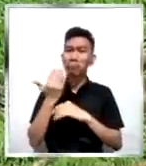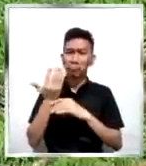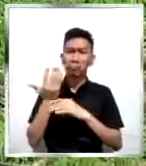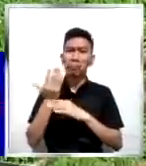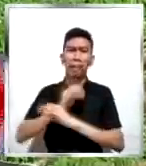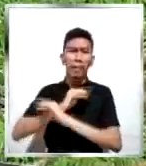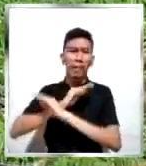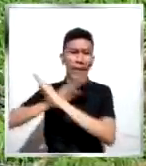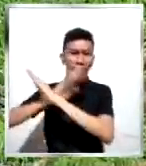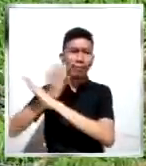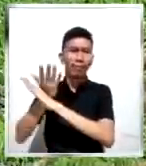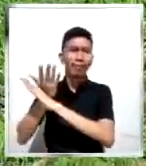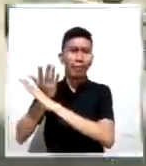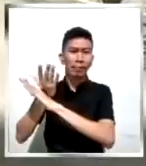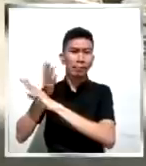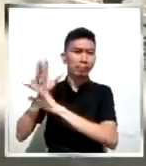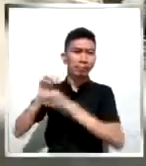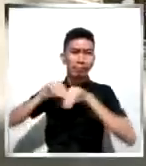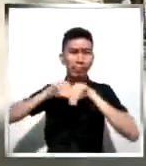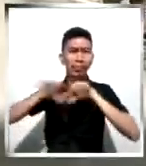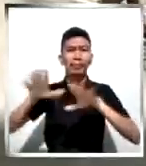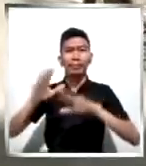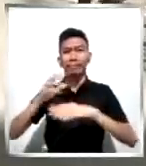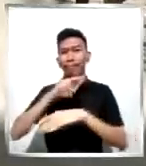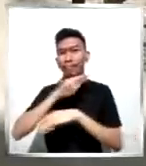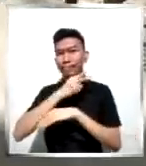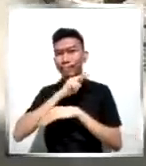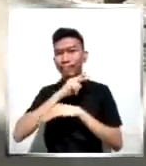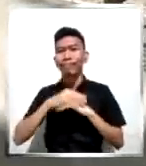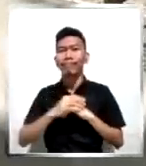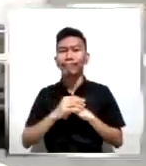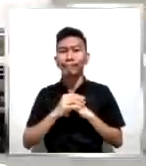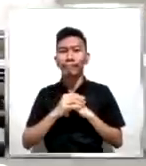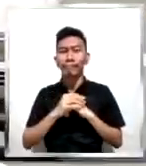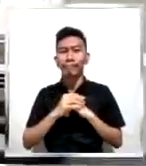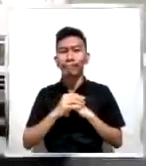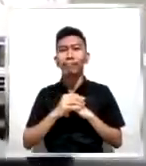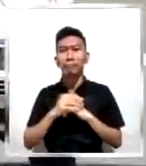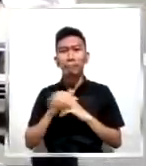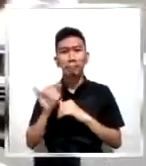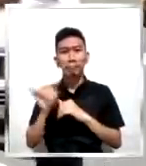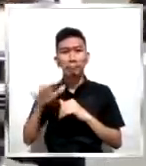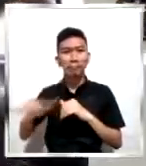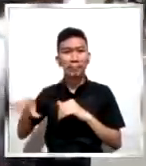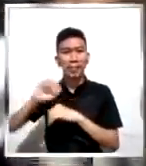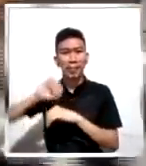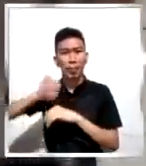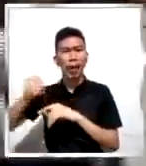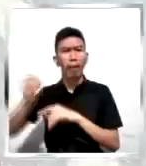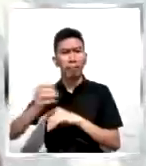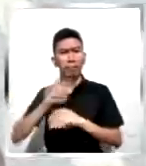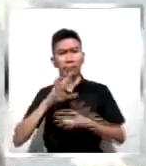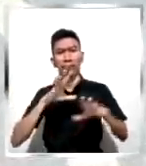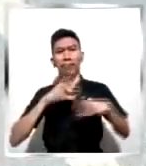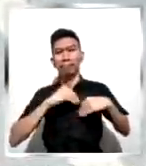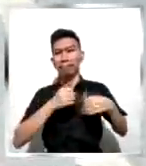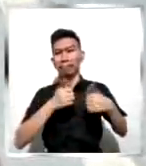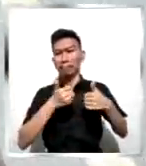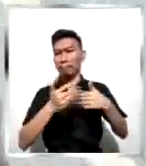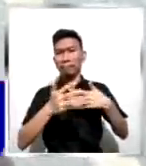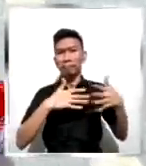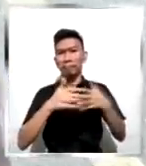di na dumadami pa yung nagkakaroon ng virus. Welcome rin ito sa mga taga San Juan, kahit pa may kaakibat na multa. Paborka ba